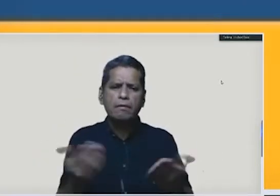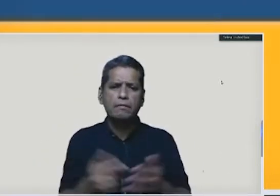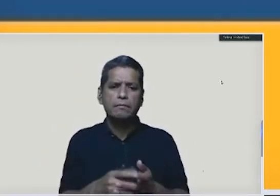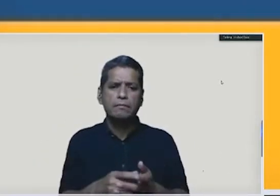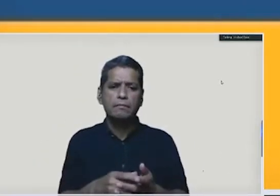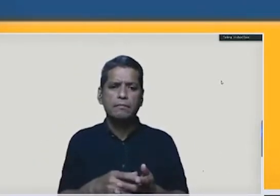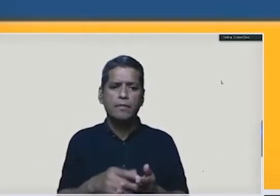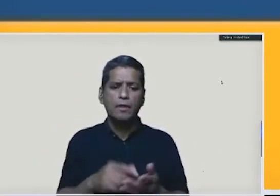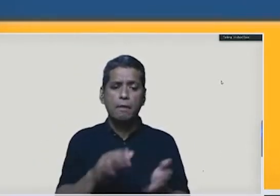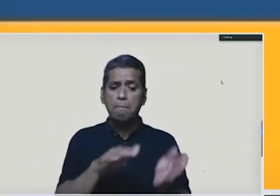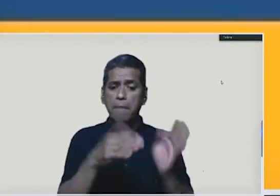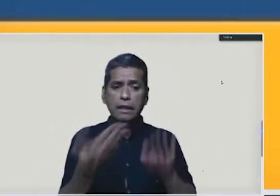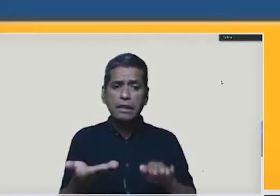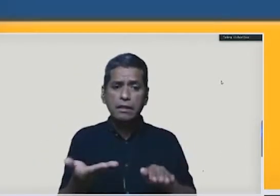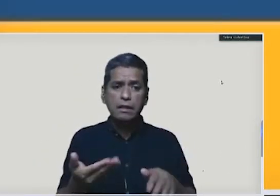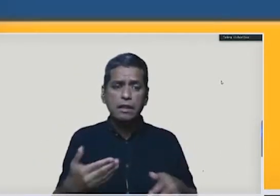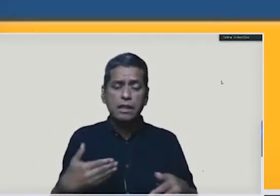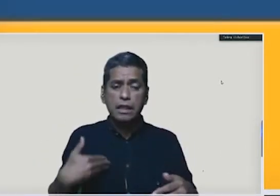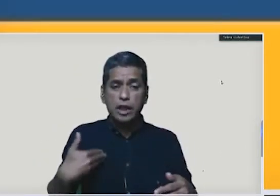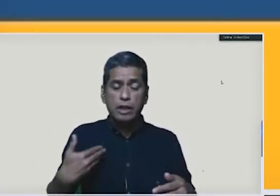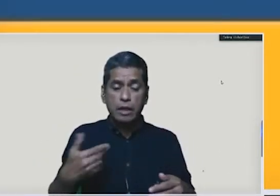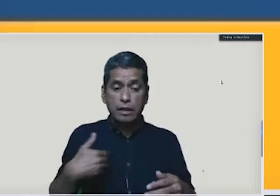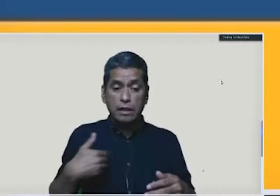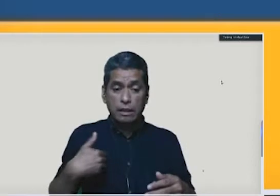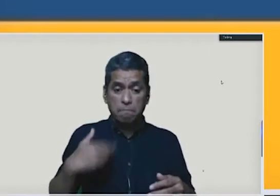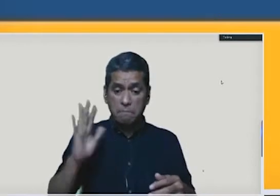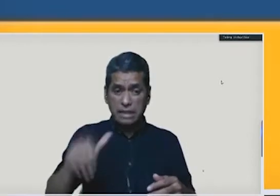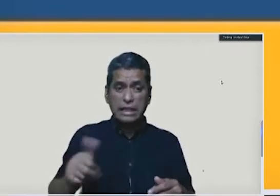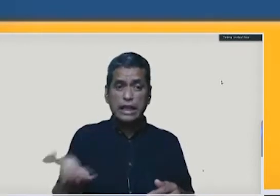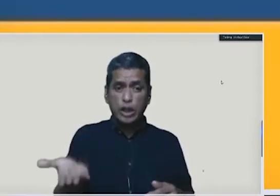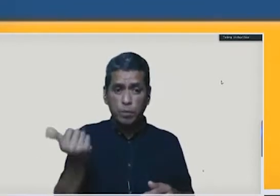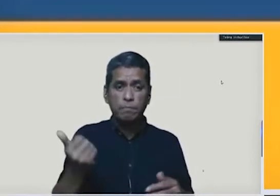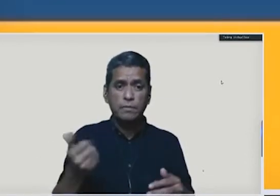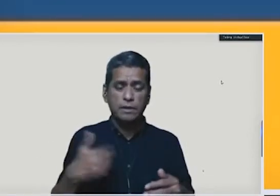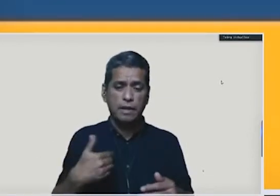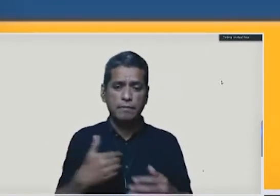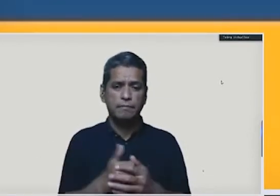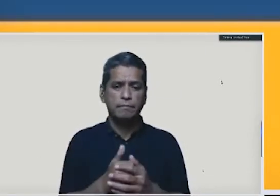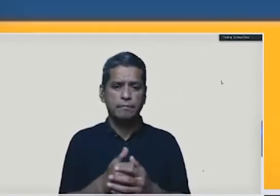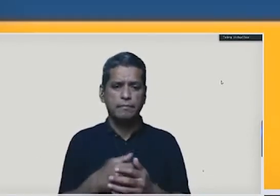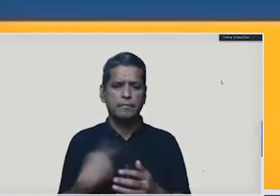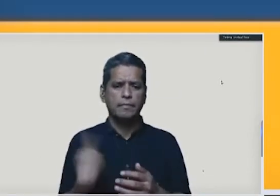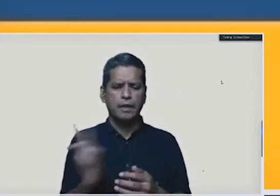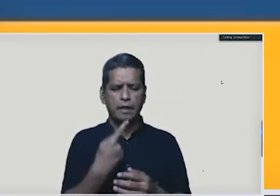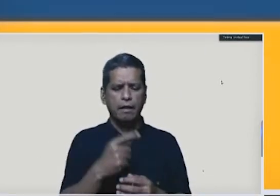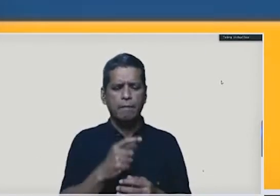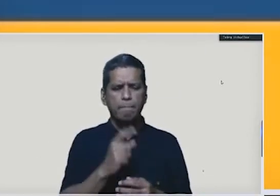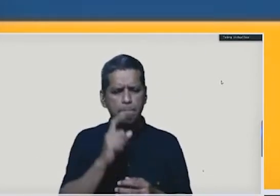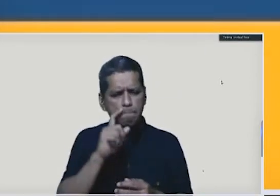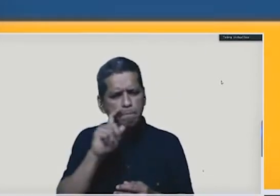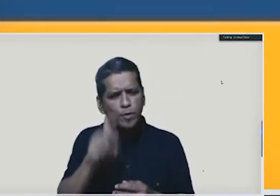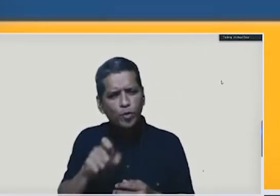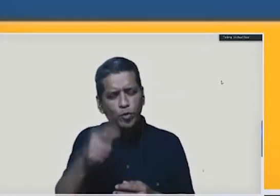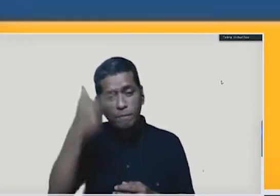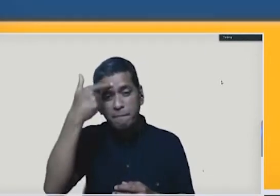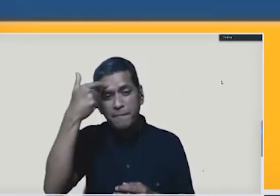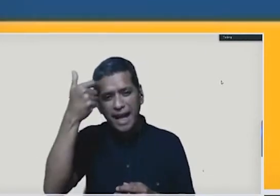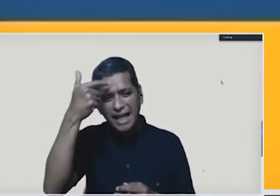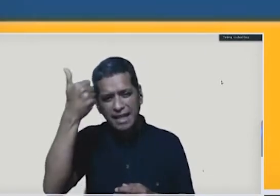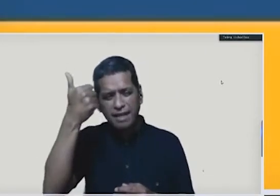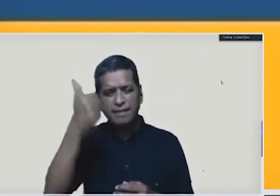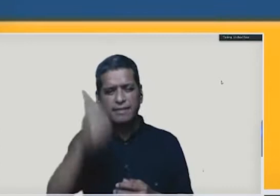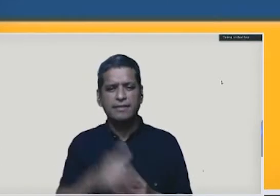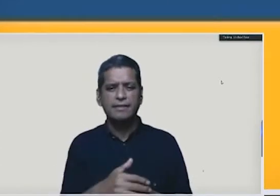hidup saya saudara kita perlu belajar firman Tuhan kita perlu belajar